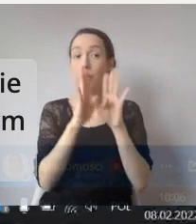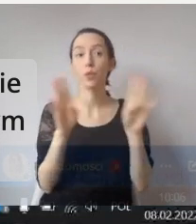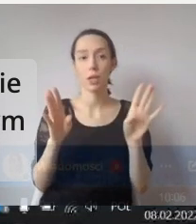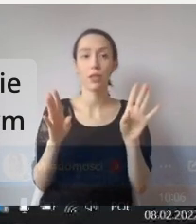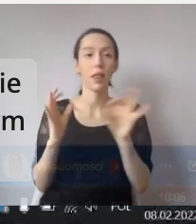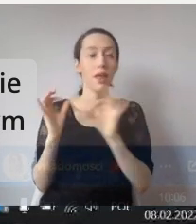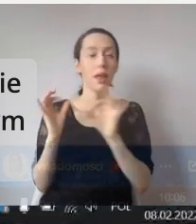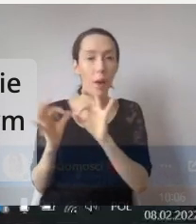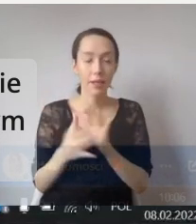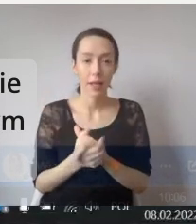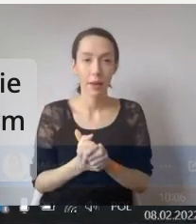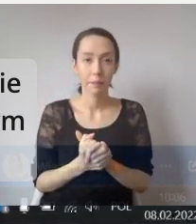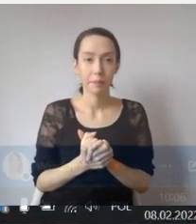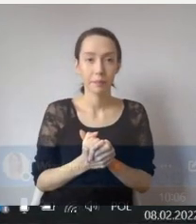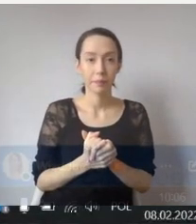naszym profilu.